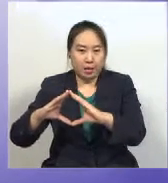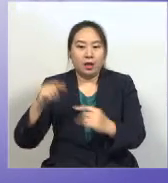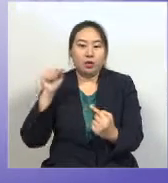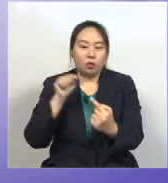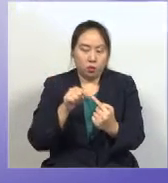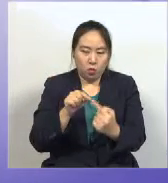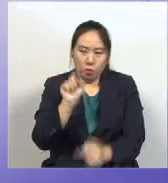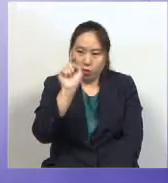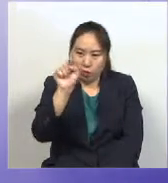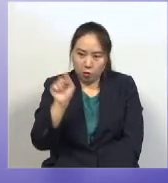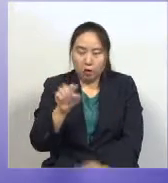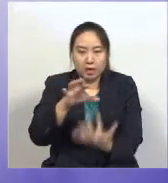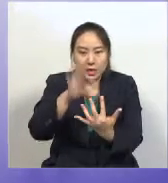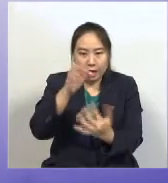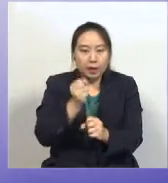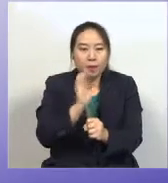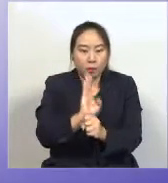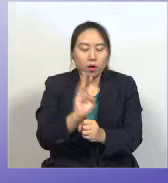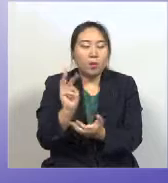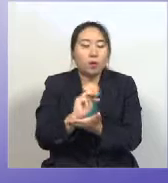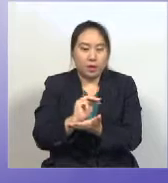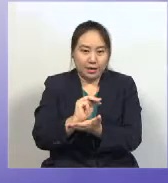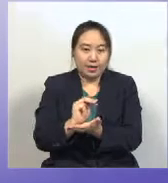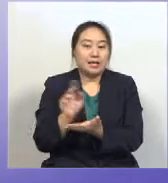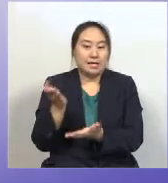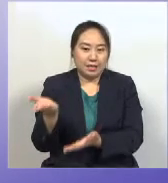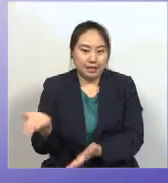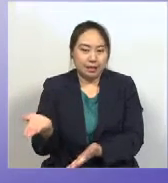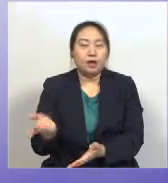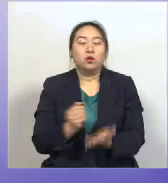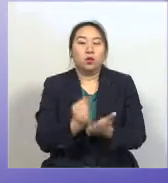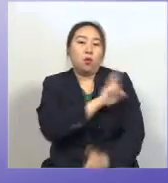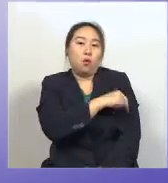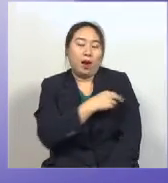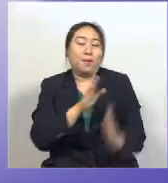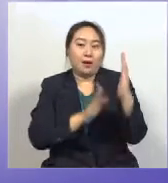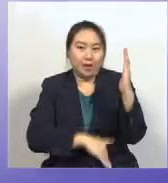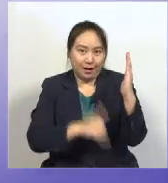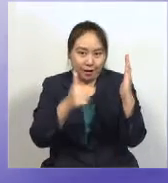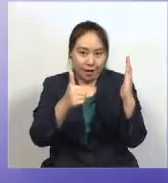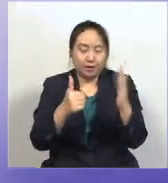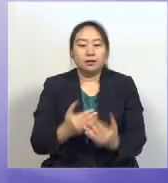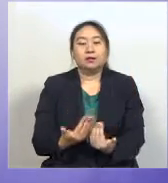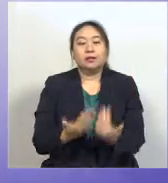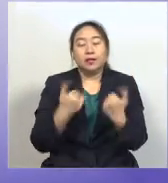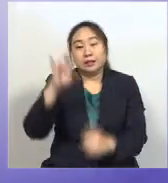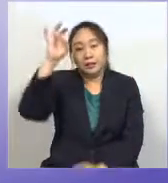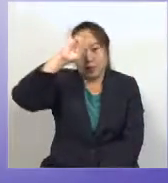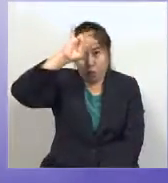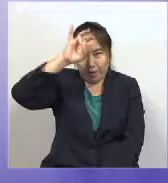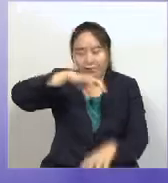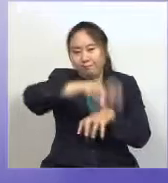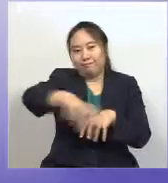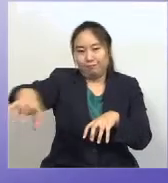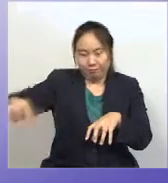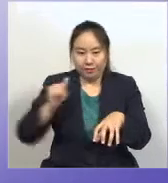นูบริจาคแล้วก็เลือกมูลนิธิ9คนละ9เพื่อโรงพยาบาลภาคใต้แล้วก็เคาน์เตอร์เซอร์วิสของ 7-Eleven